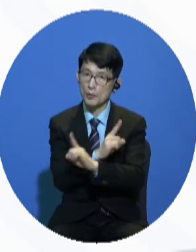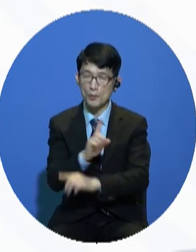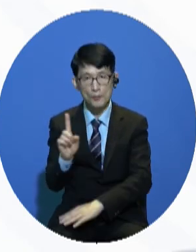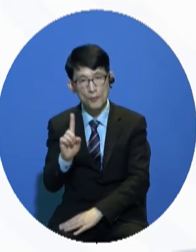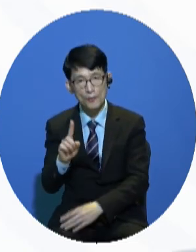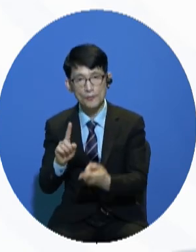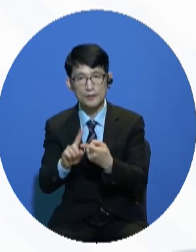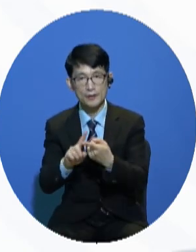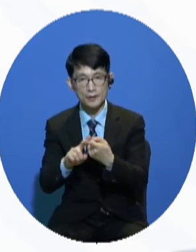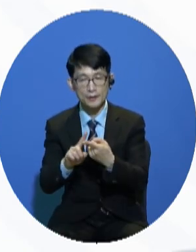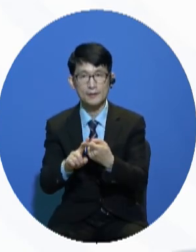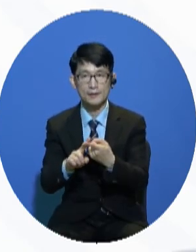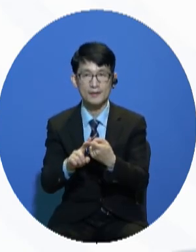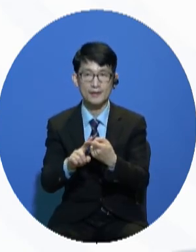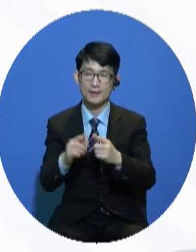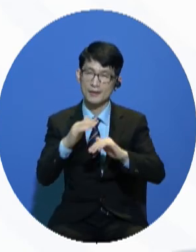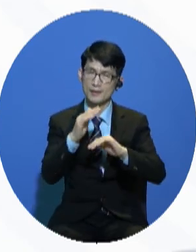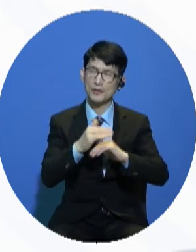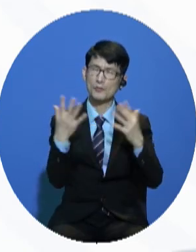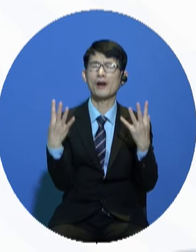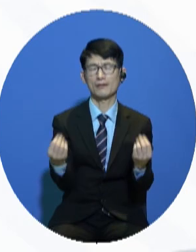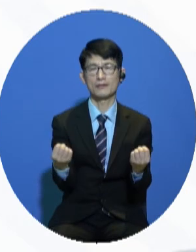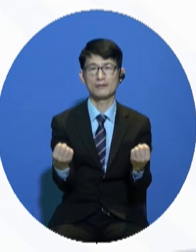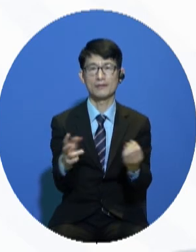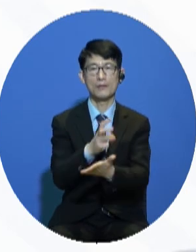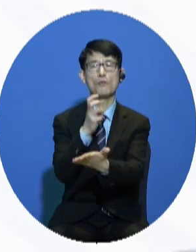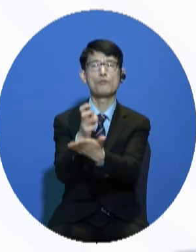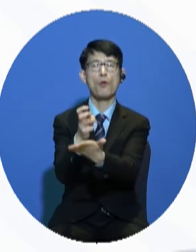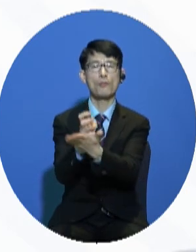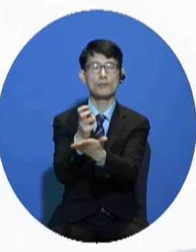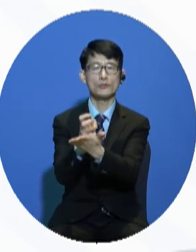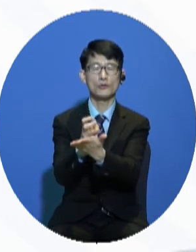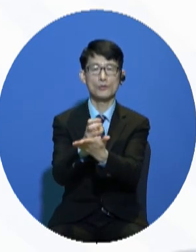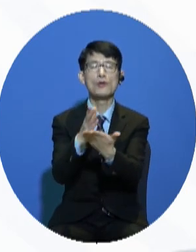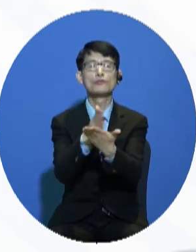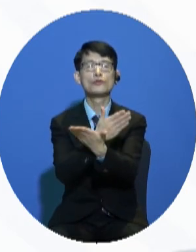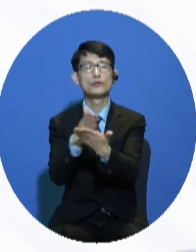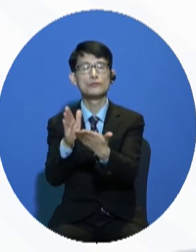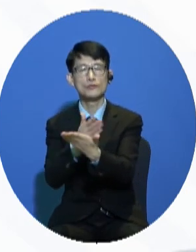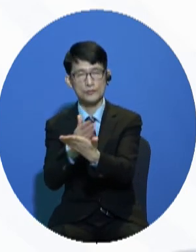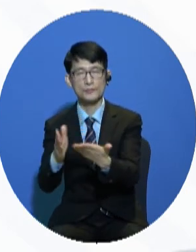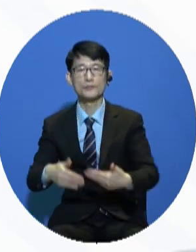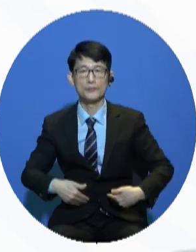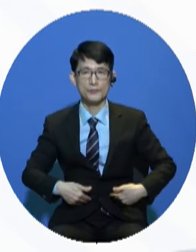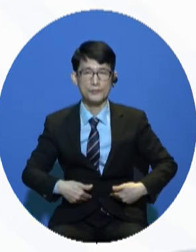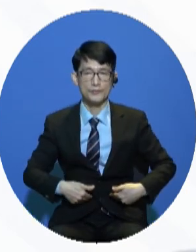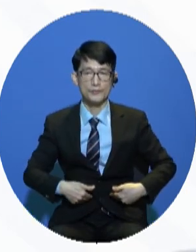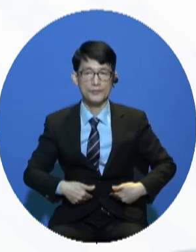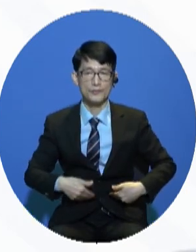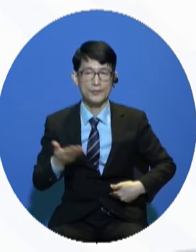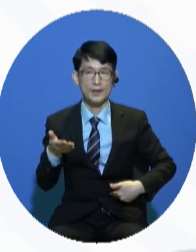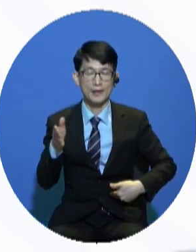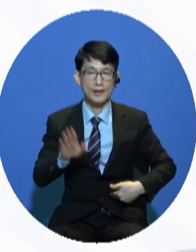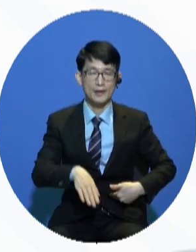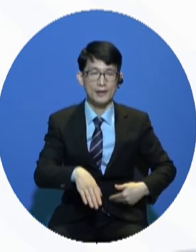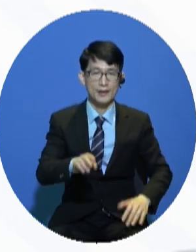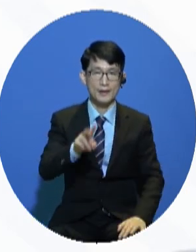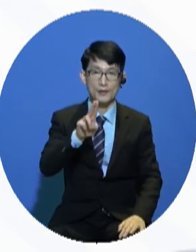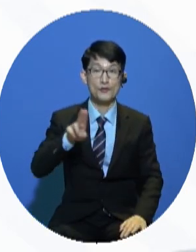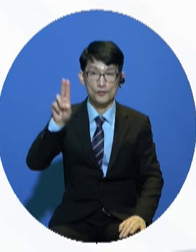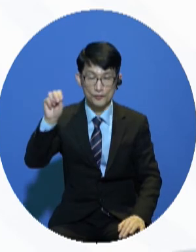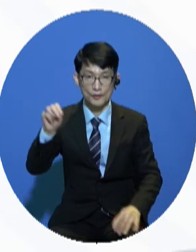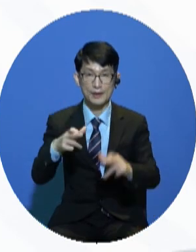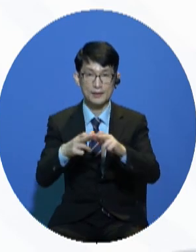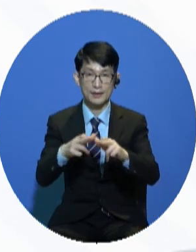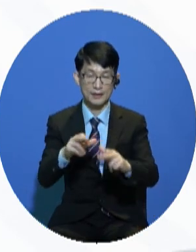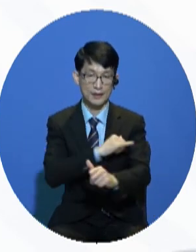된다고 생각합니다. 너무 내용이 방대하기 때문에 그 법을 좀 분리시킬 필요가 있다고 좀 판단했습니다. 그렇지만 유엔 장애인 권리 협약에서